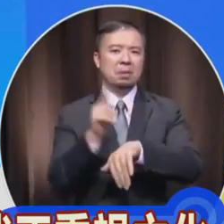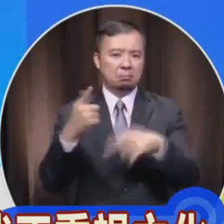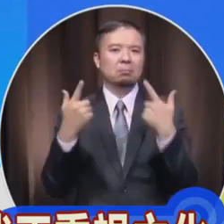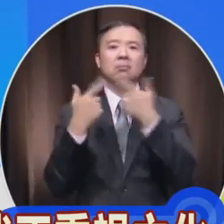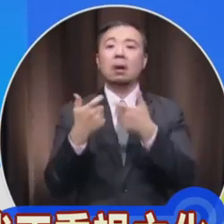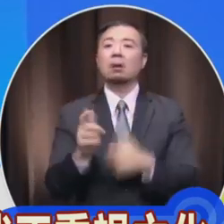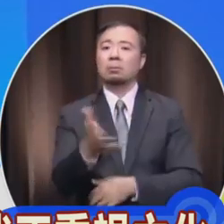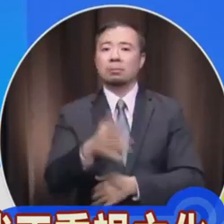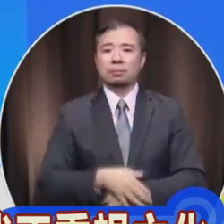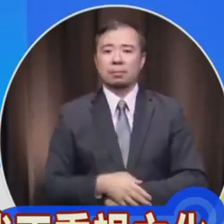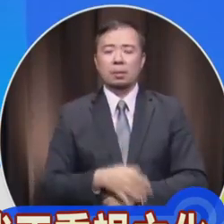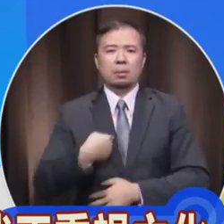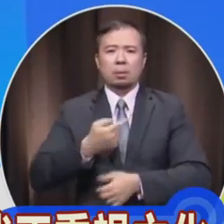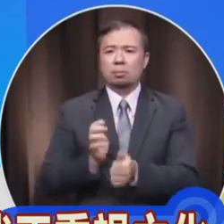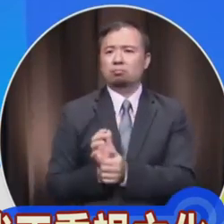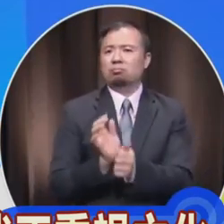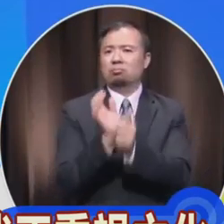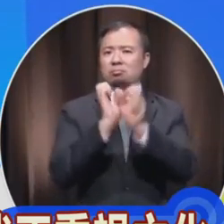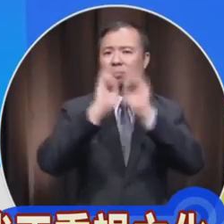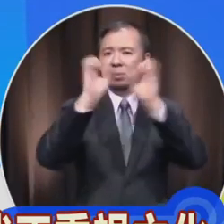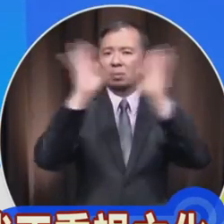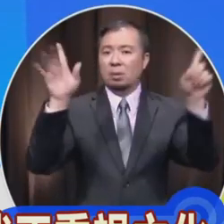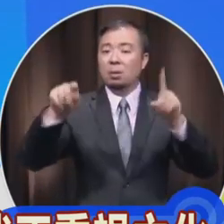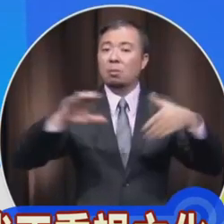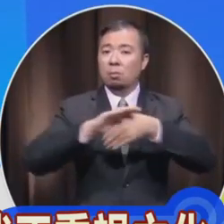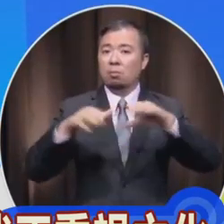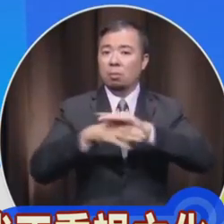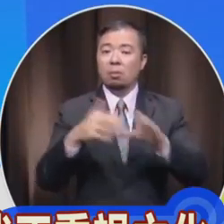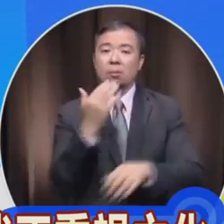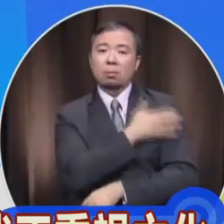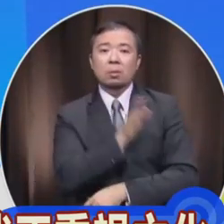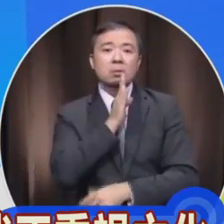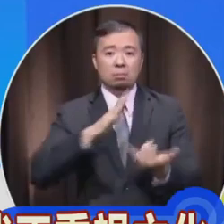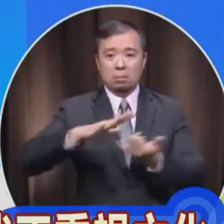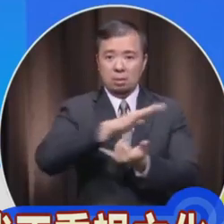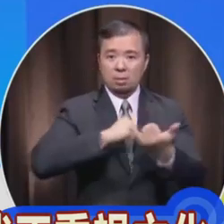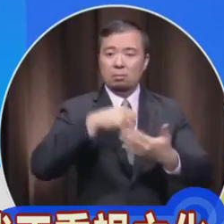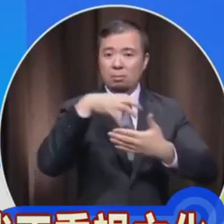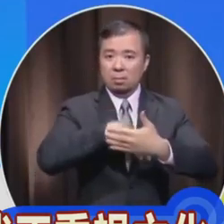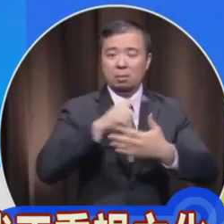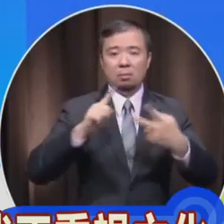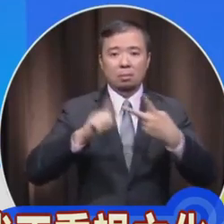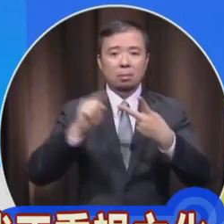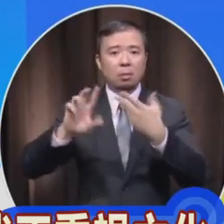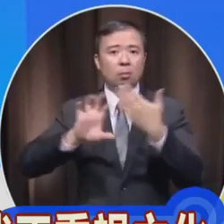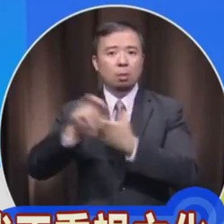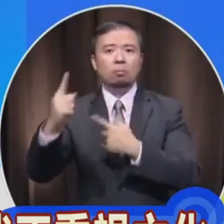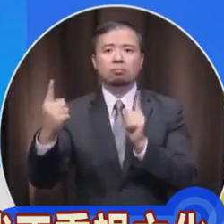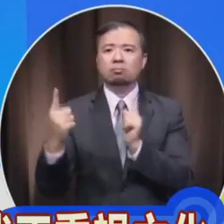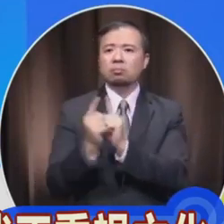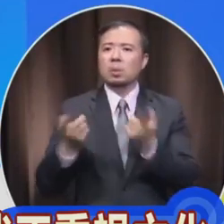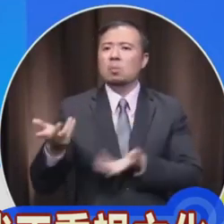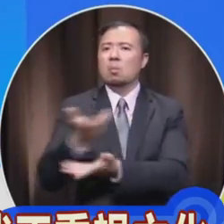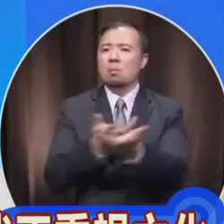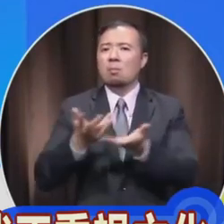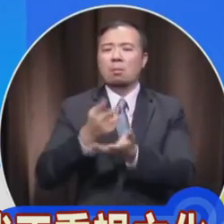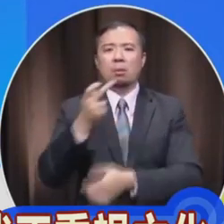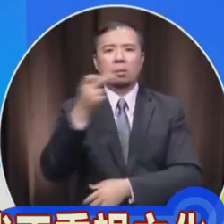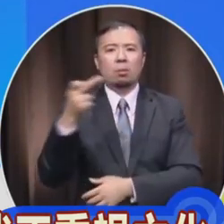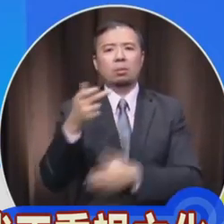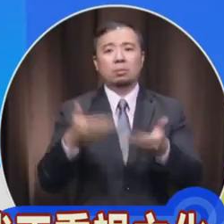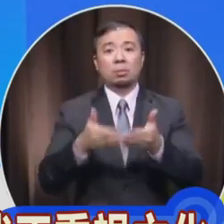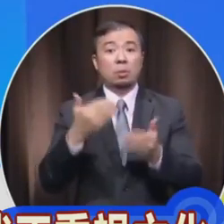我们在推销整个文化，不管是内或者对外的时候，我们的英文非常的重要。我希望未来韩国瑜如果